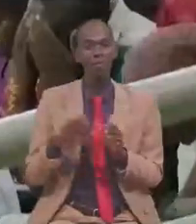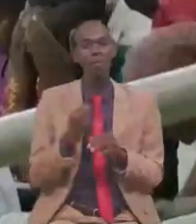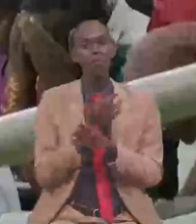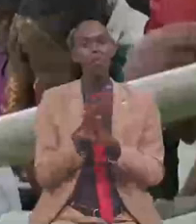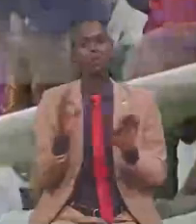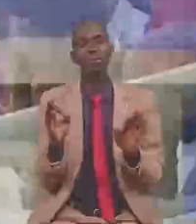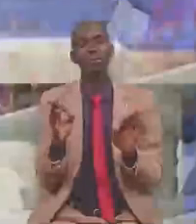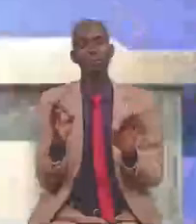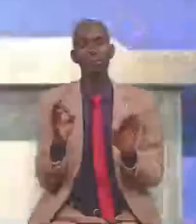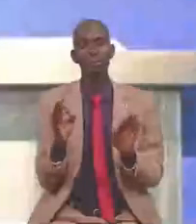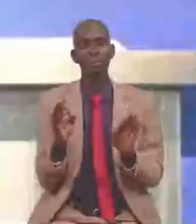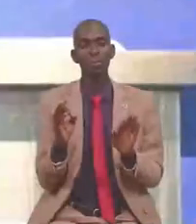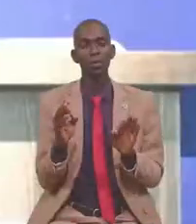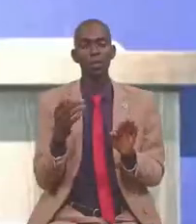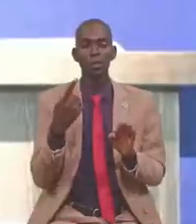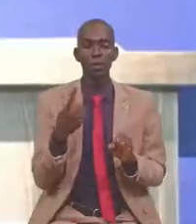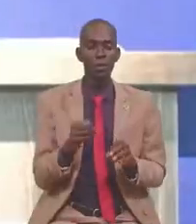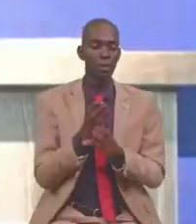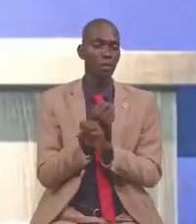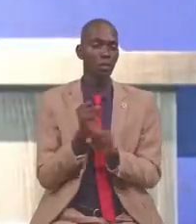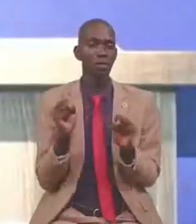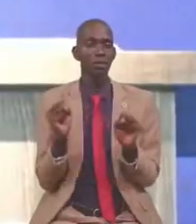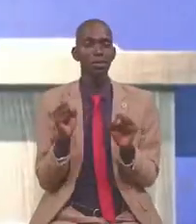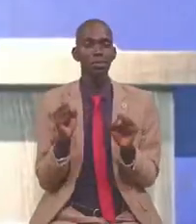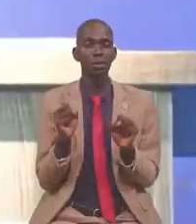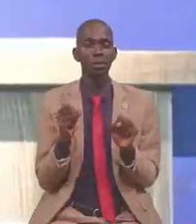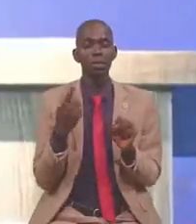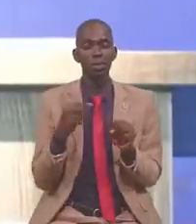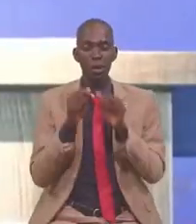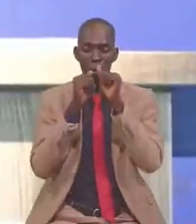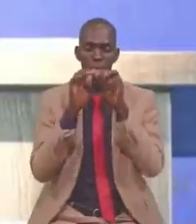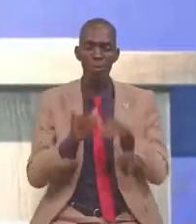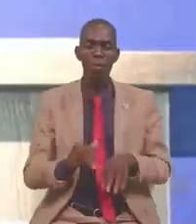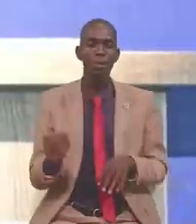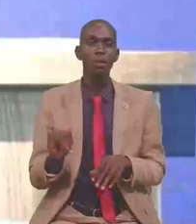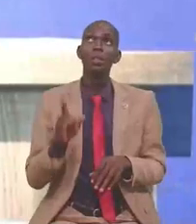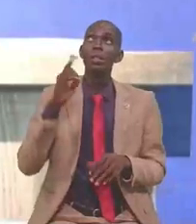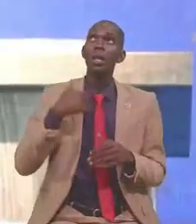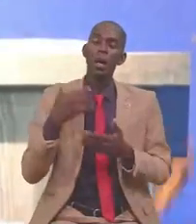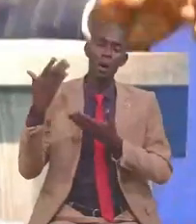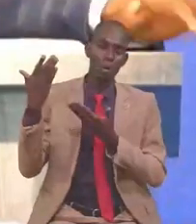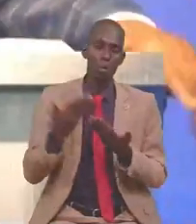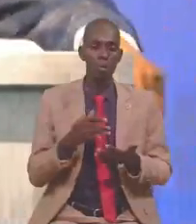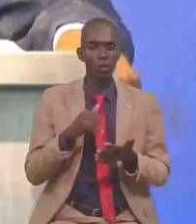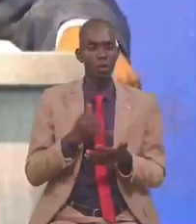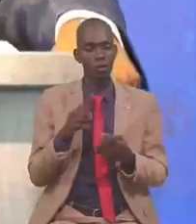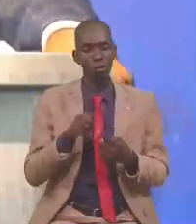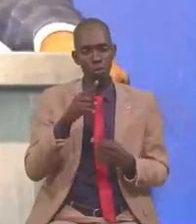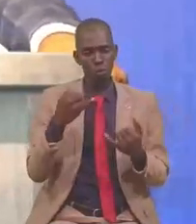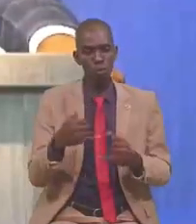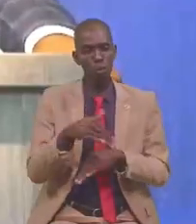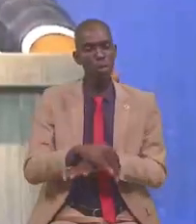liberté, le salut, la bénédiction. Le Seigneur vous a apporté cela ce